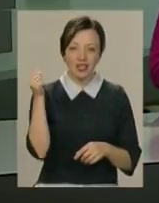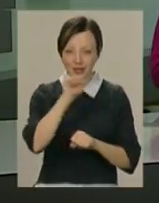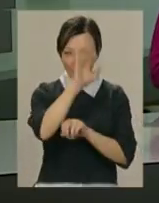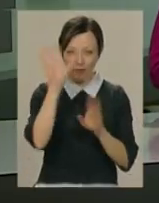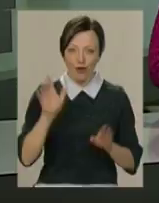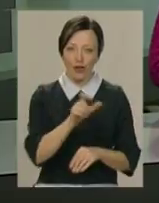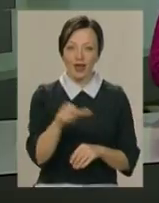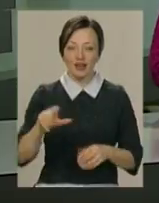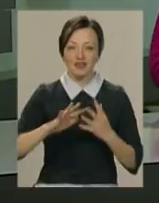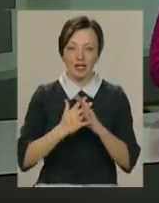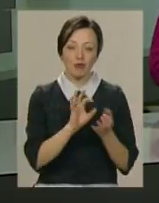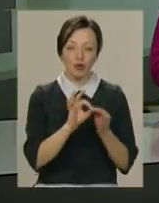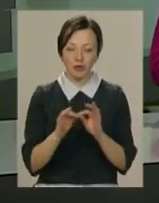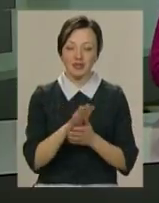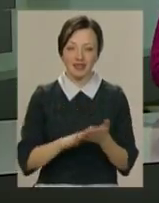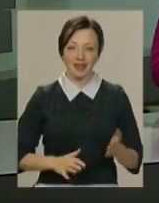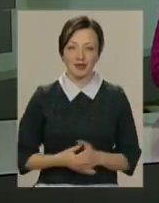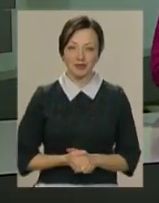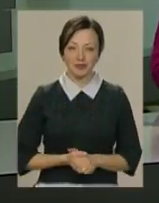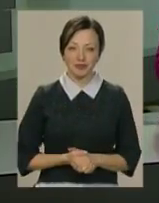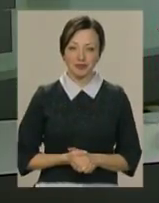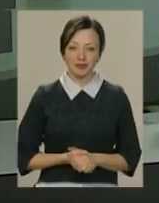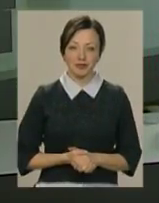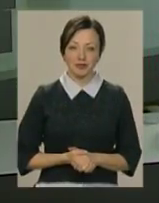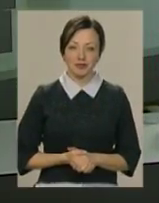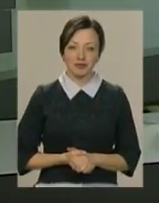у селі. Подробиці у сюжеті Вікторії Паламар.